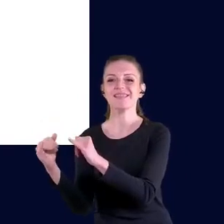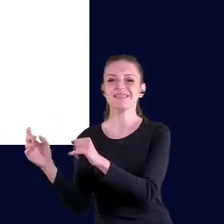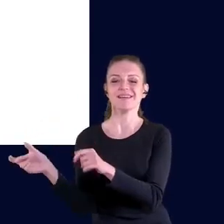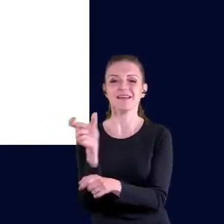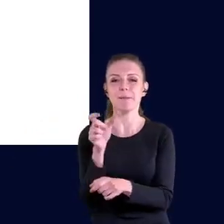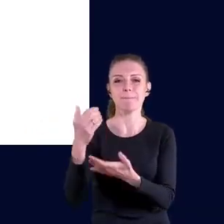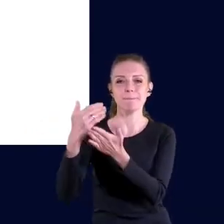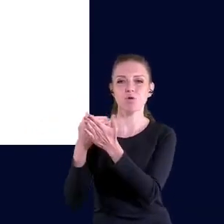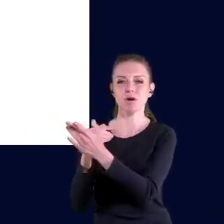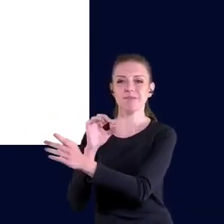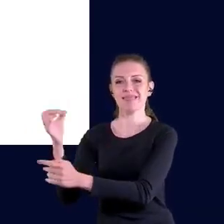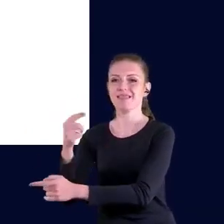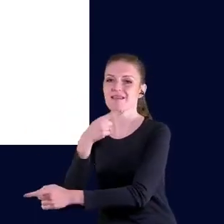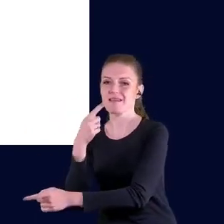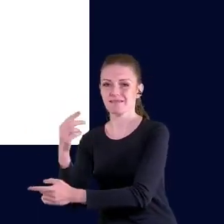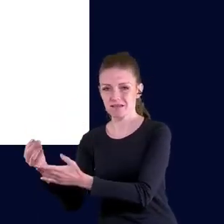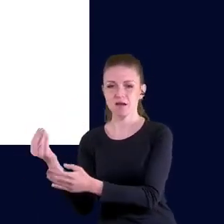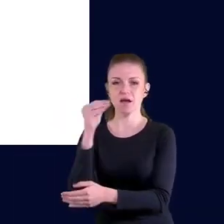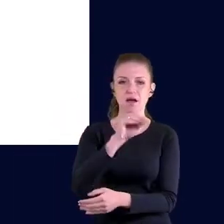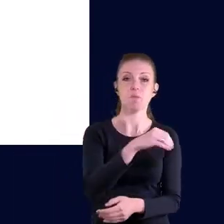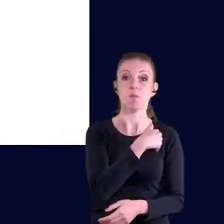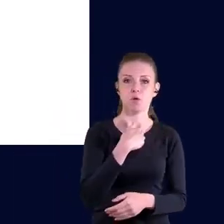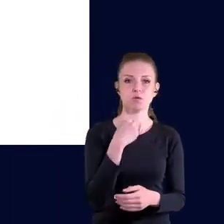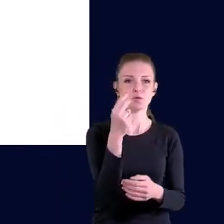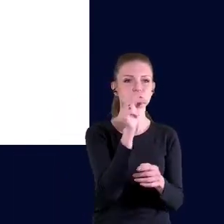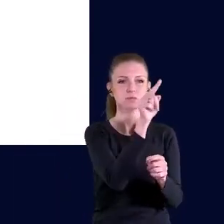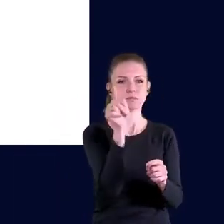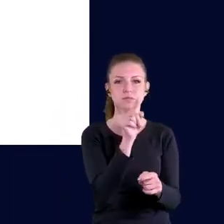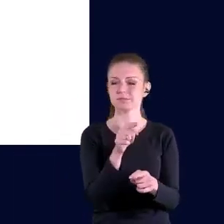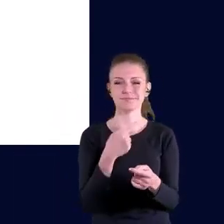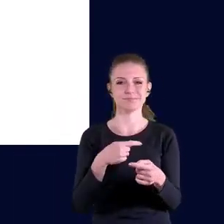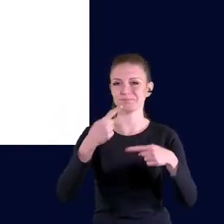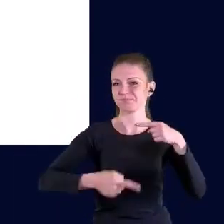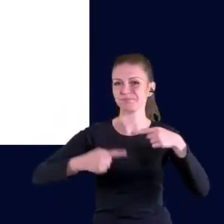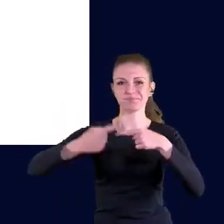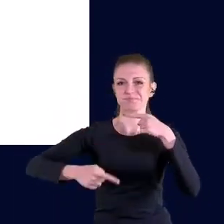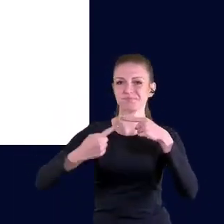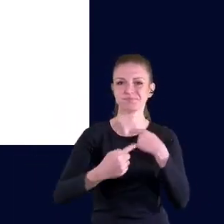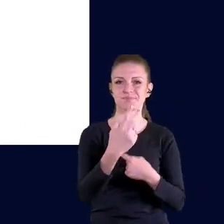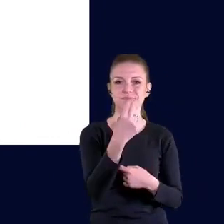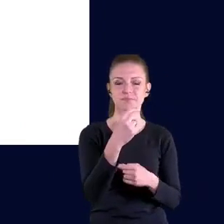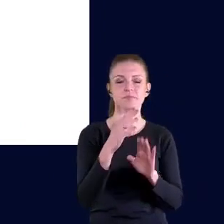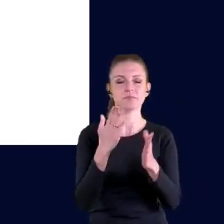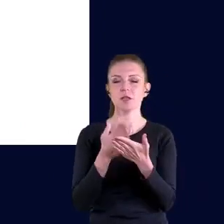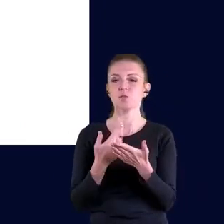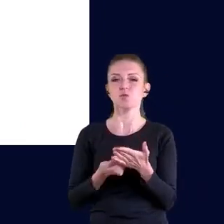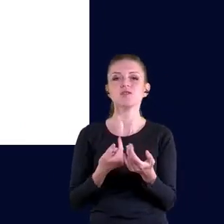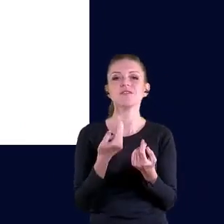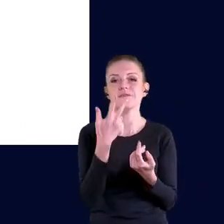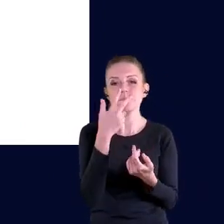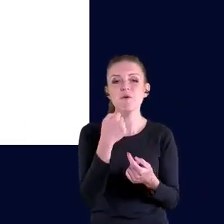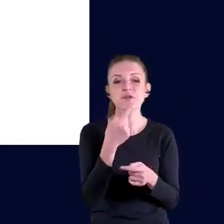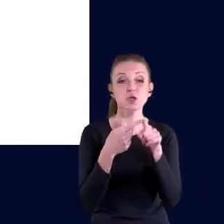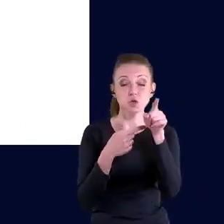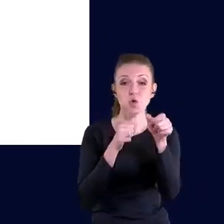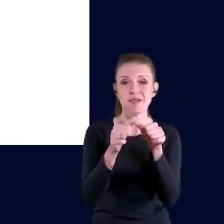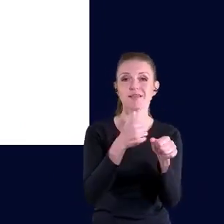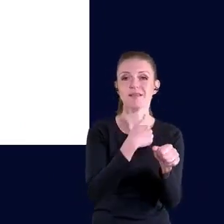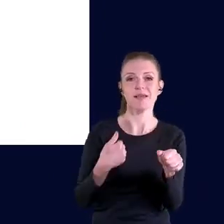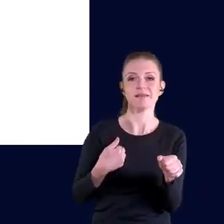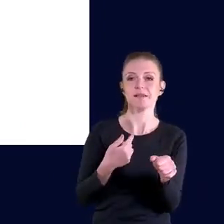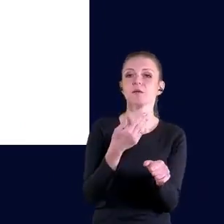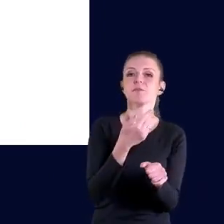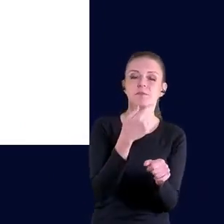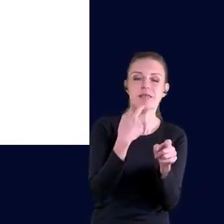bardzo istotne jest przygotowywanie właśnie oznaczanie języka treści tak więc jeśli mamy